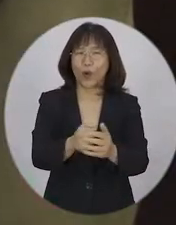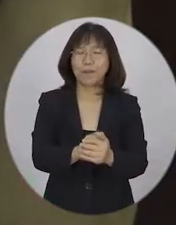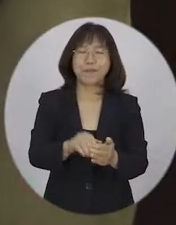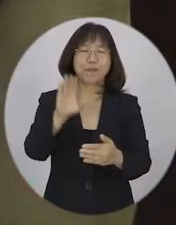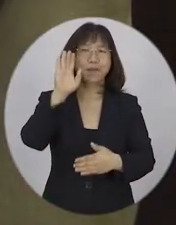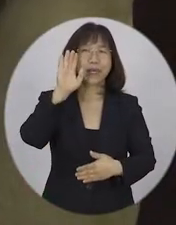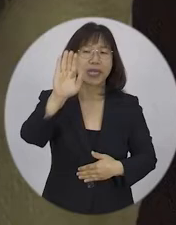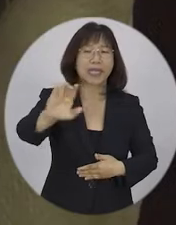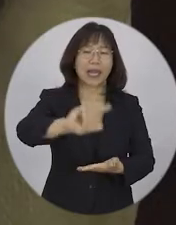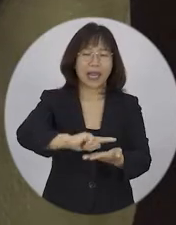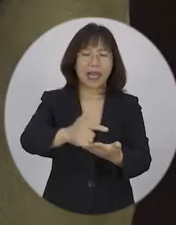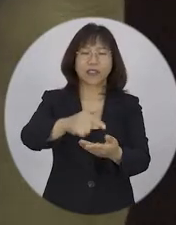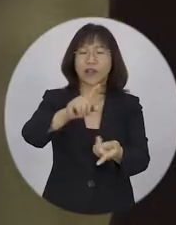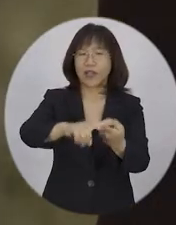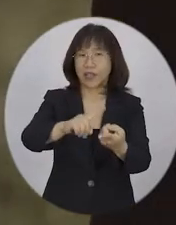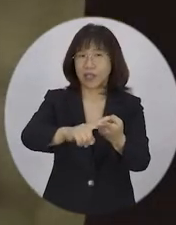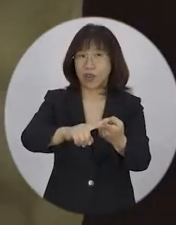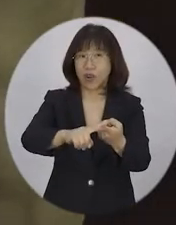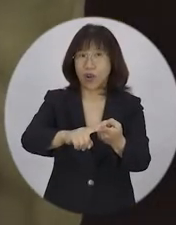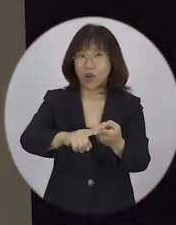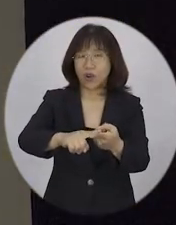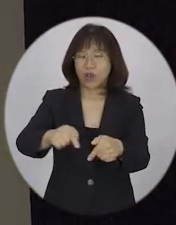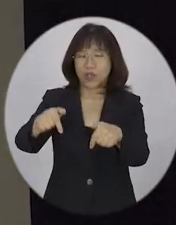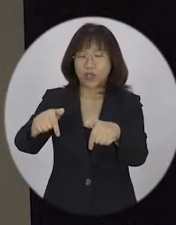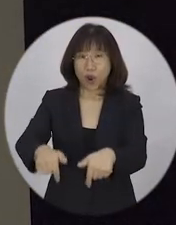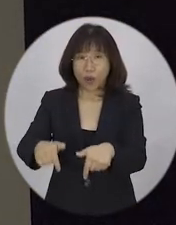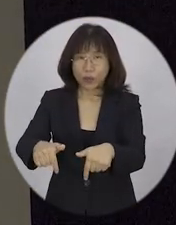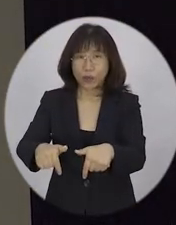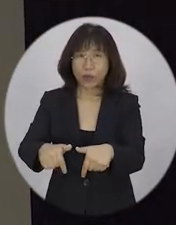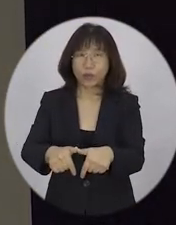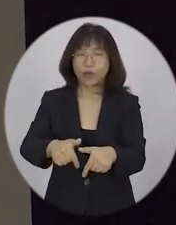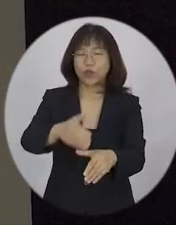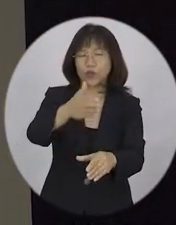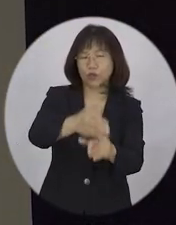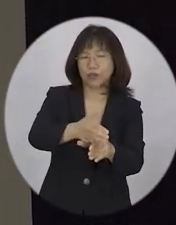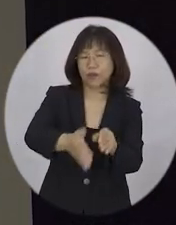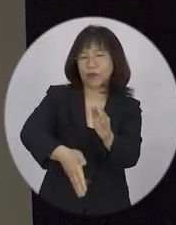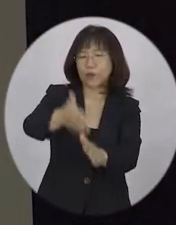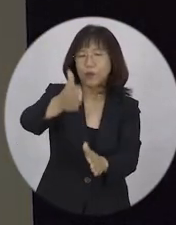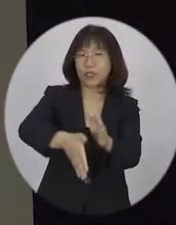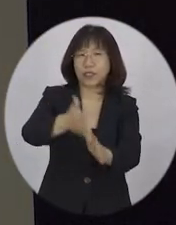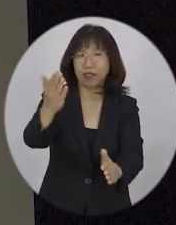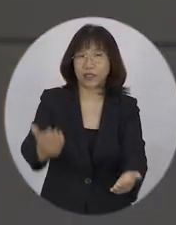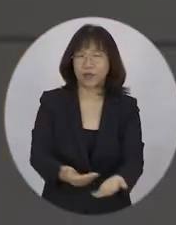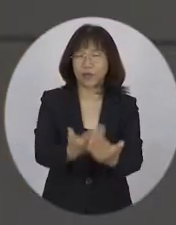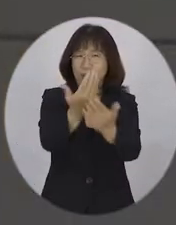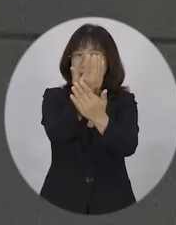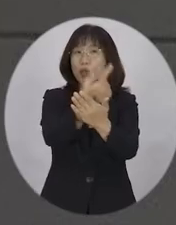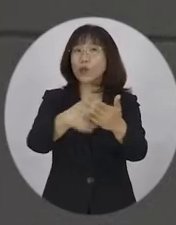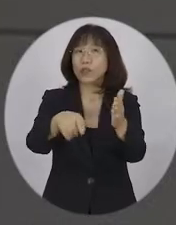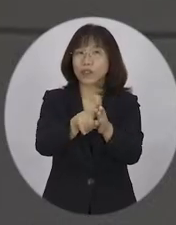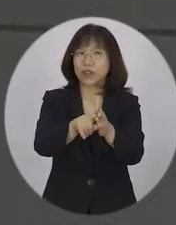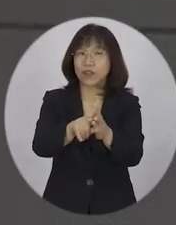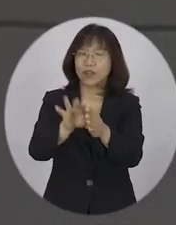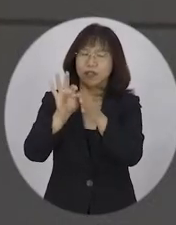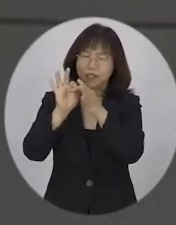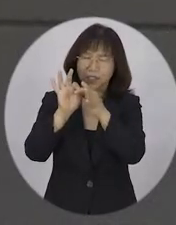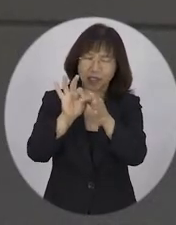선도하는 도시 강서의 미래상을 실현하기 위해 서부 수도권 중심도시로 성장 조화로운